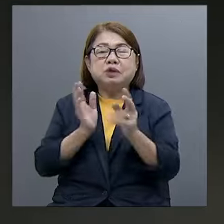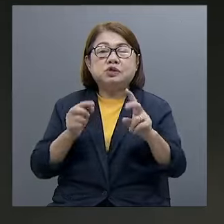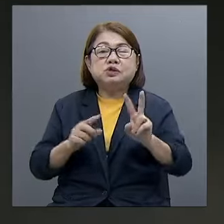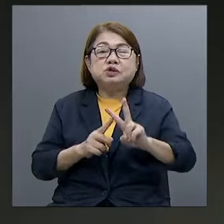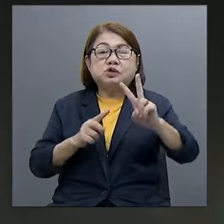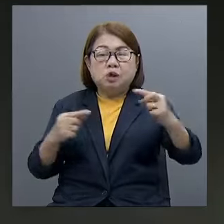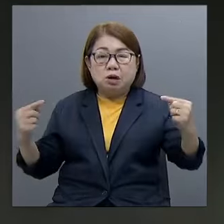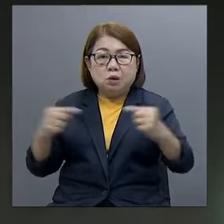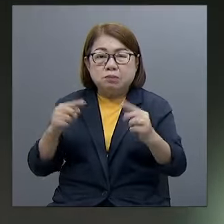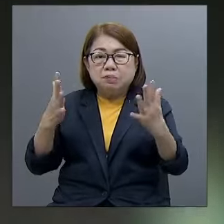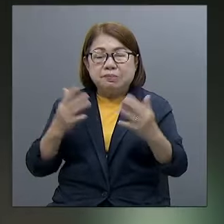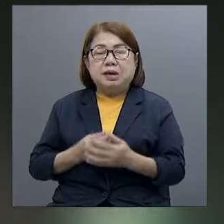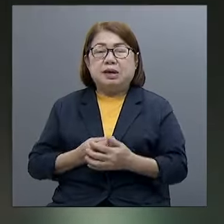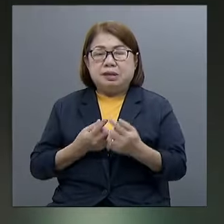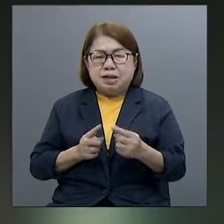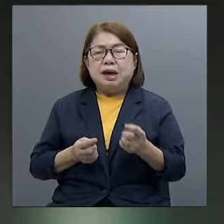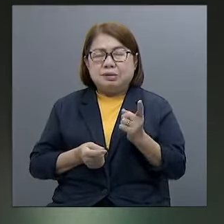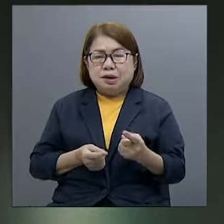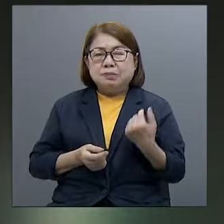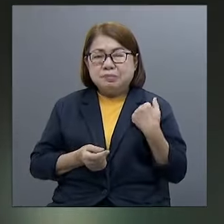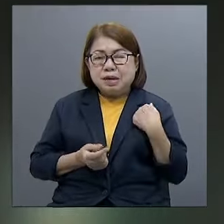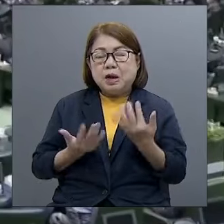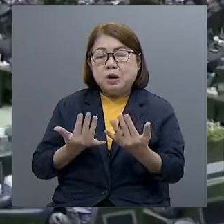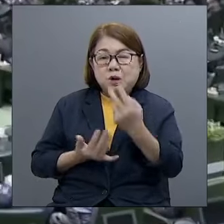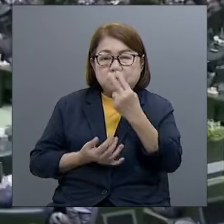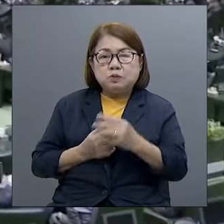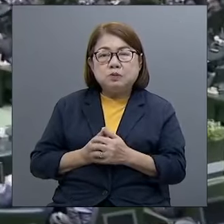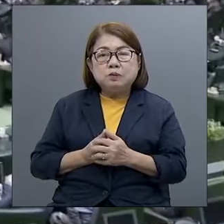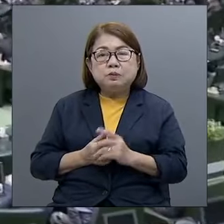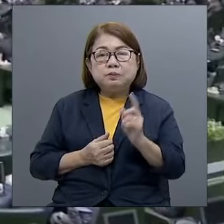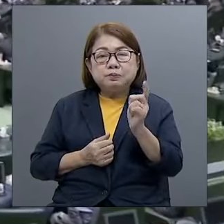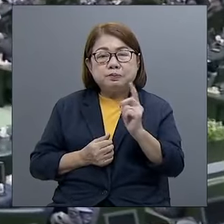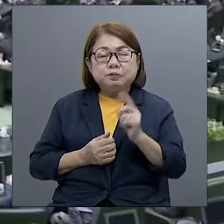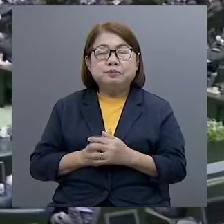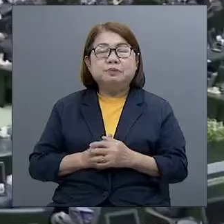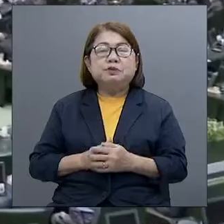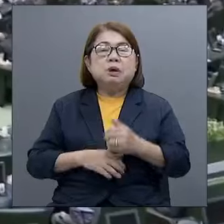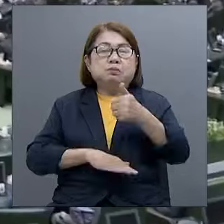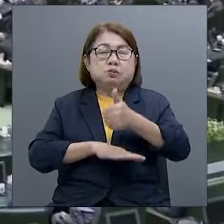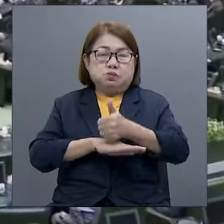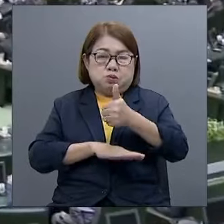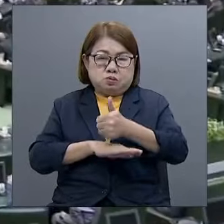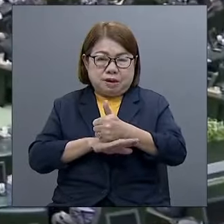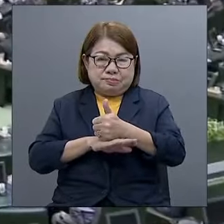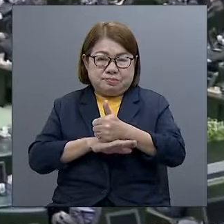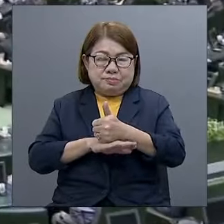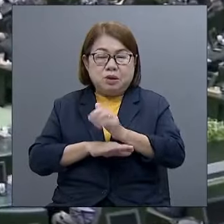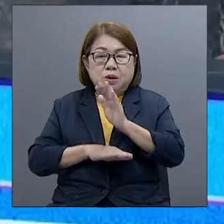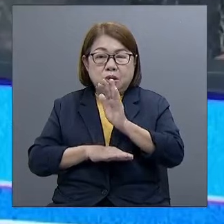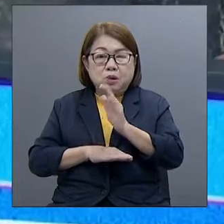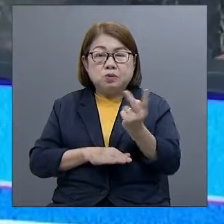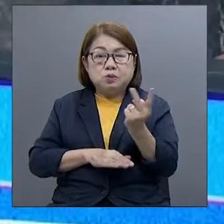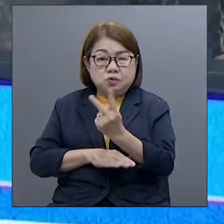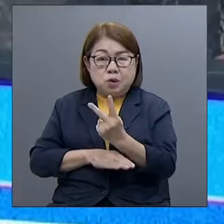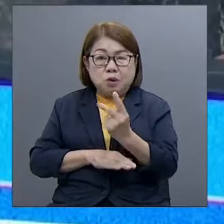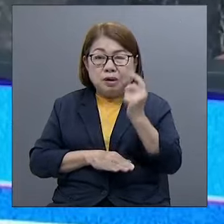โต้อิสราเอลย่อมต้องได้รับความเห็นชอบจากอายาตุลลาห์อาลีคาเมเนอีผู้นำสูงสุดและราอีซีซึ่งก็ทั้งคู่มีแนวคิ